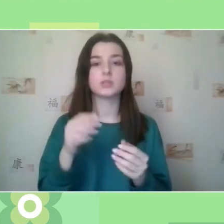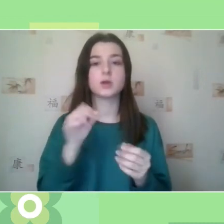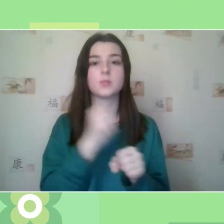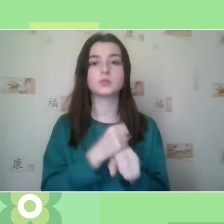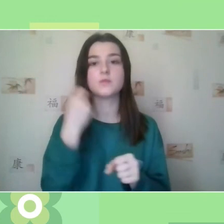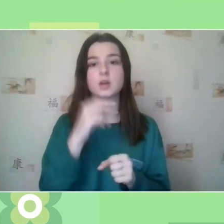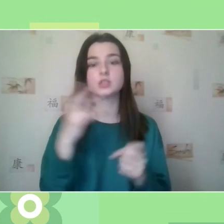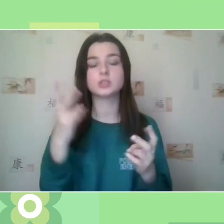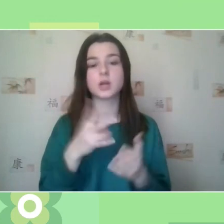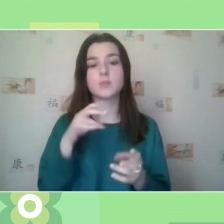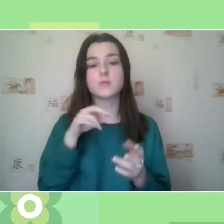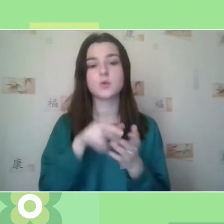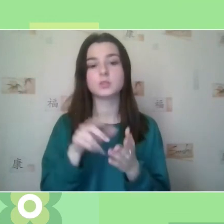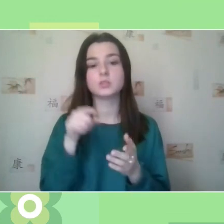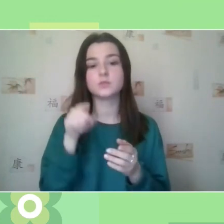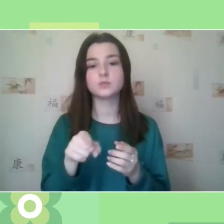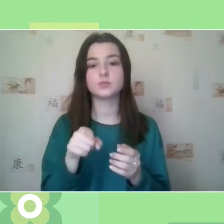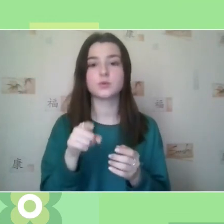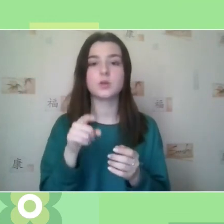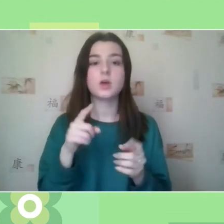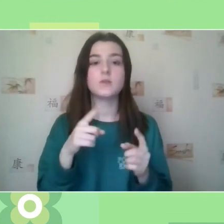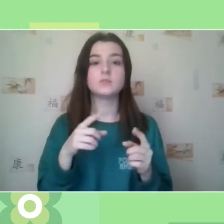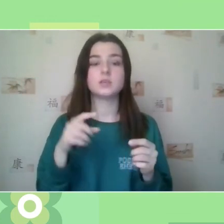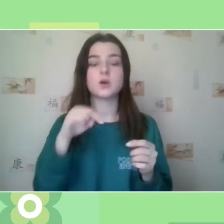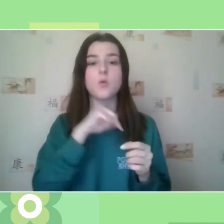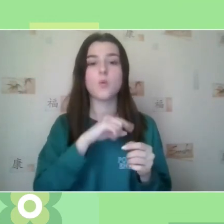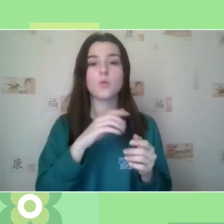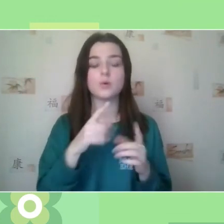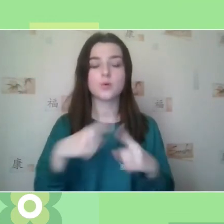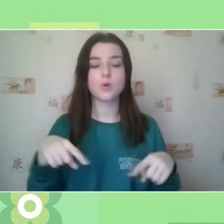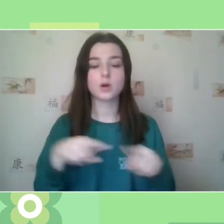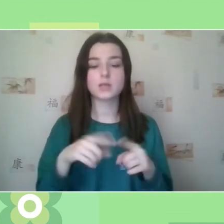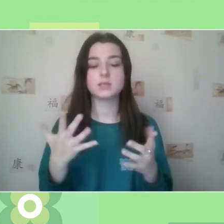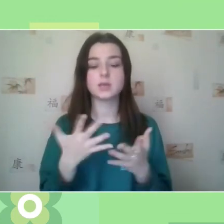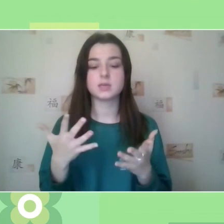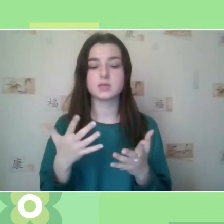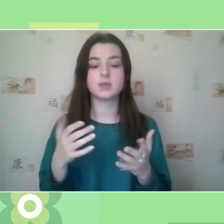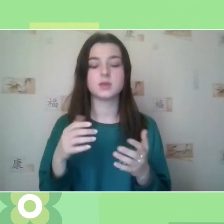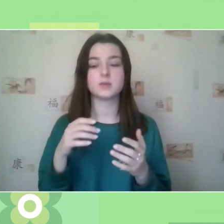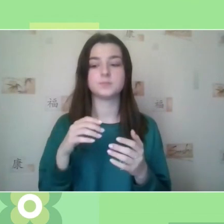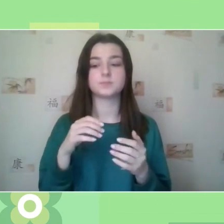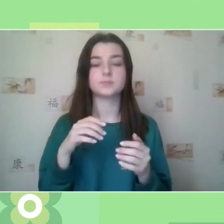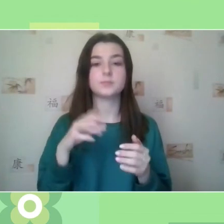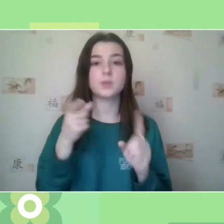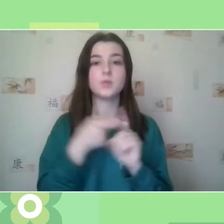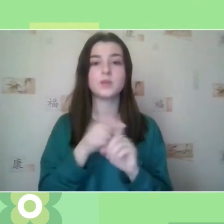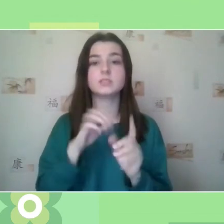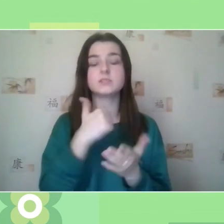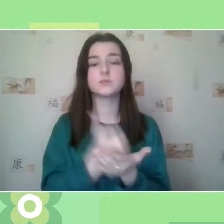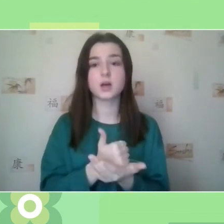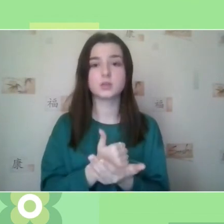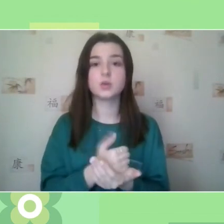органів, які створені місцевою владою для контролю, для поширення, для втілення цього бюджету. Якщо ви хочете, наприклад, брати участь